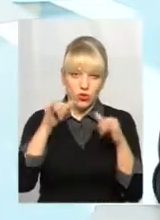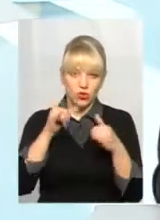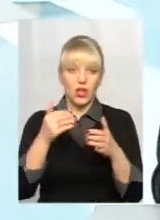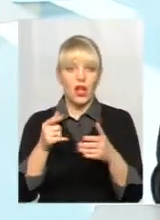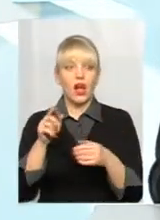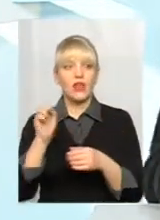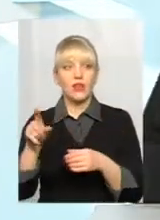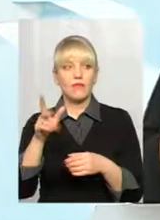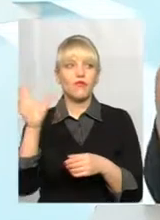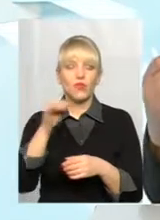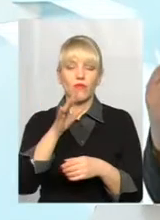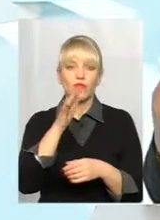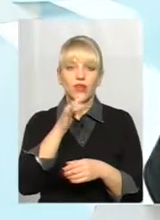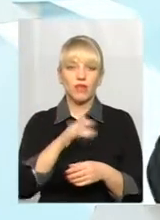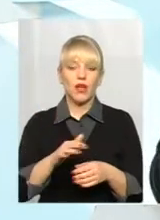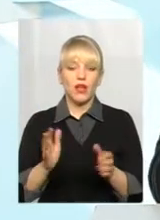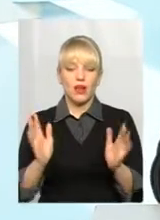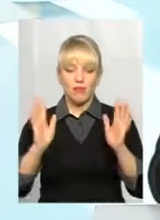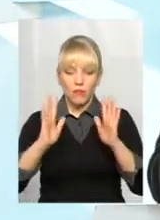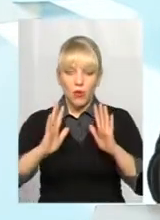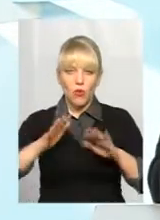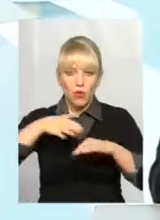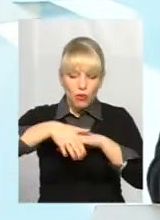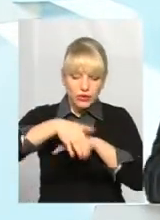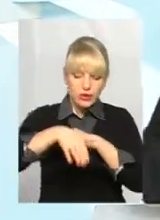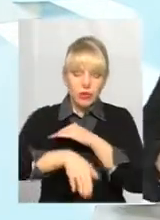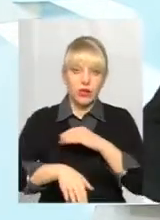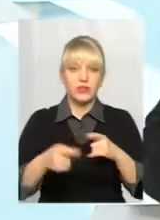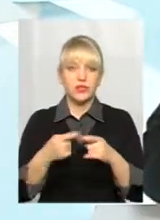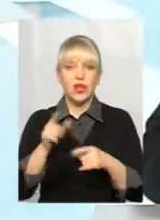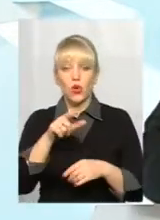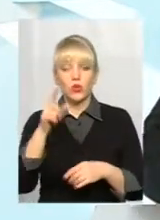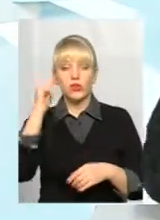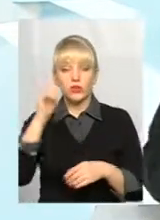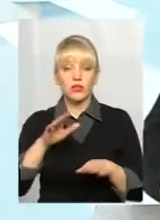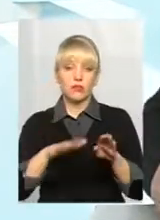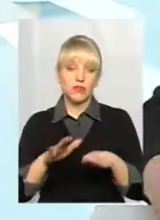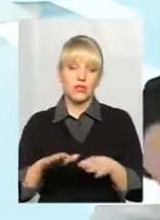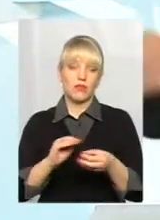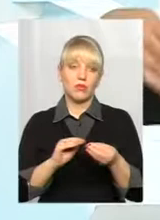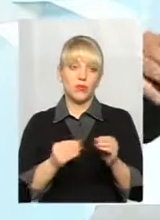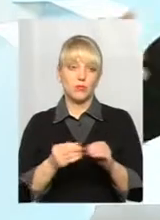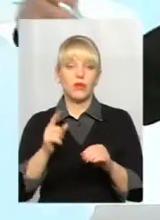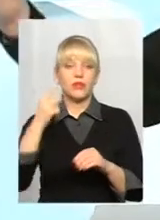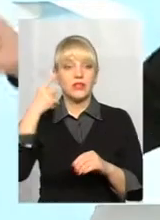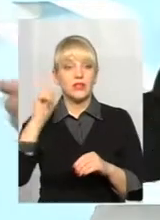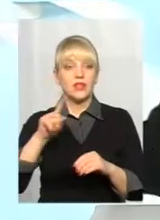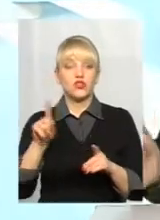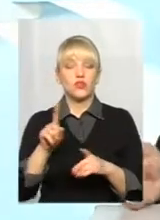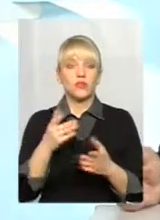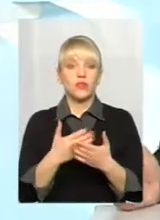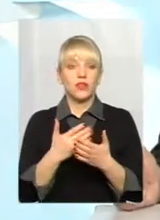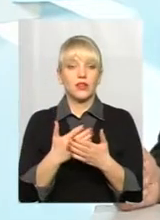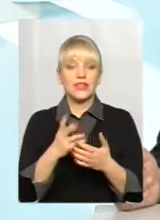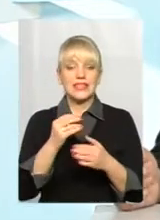все рівно обсипається. Тобто люди знають місцеві проблеми, місцеві, або знають, що його не видно там за деревами, якийсь населений